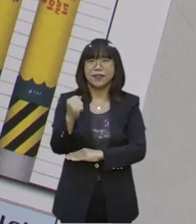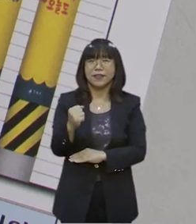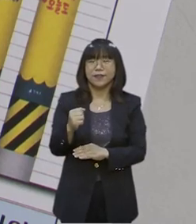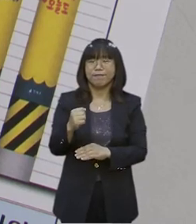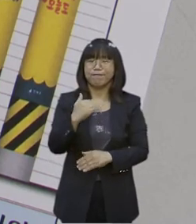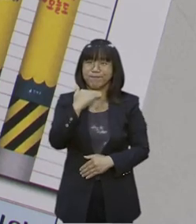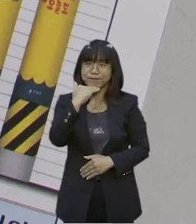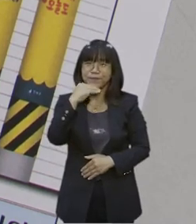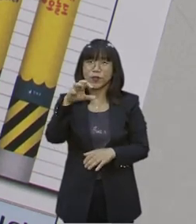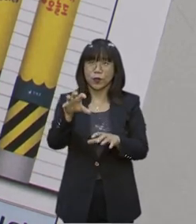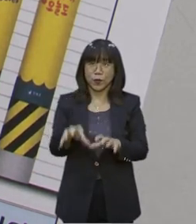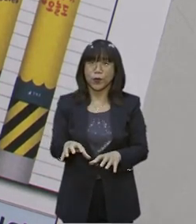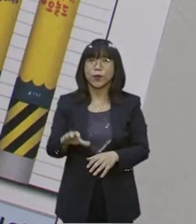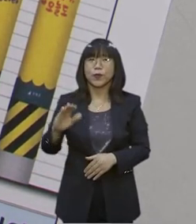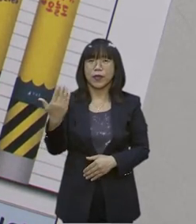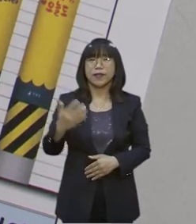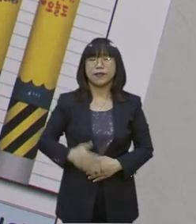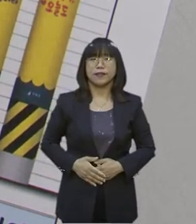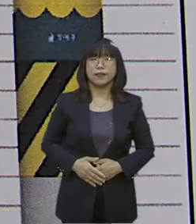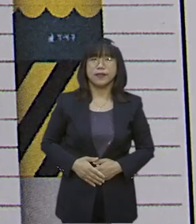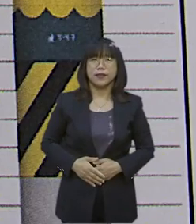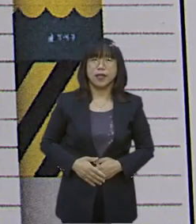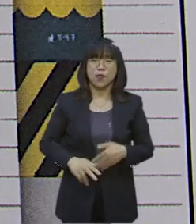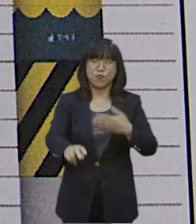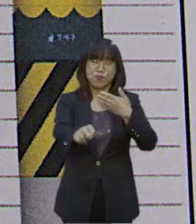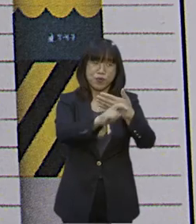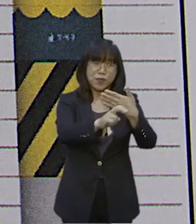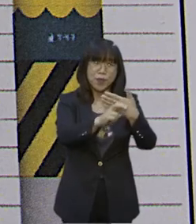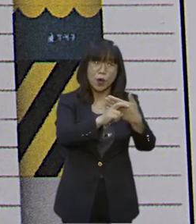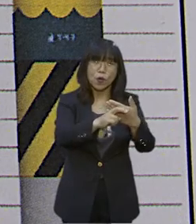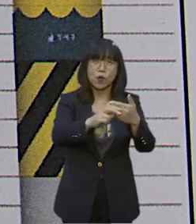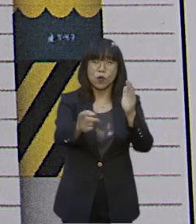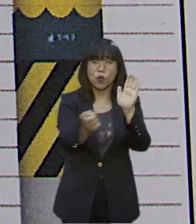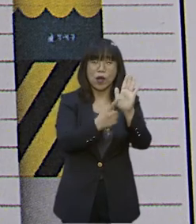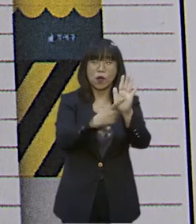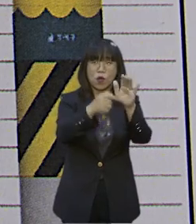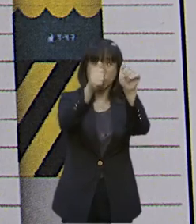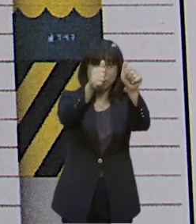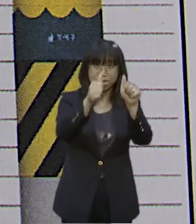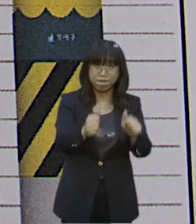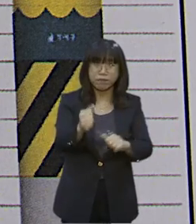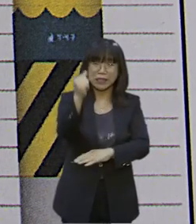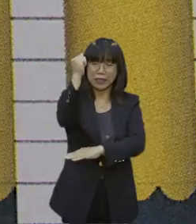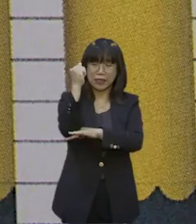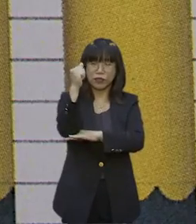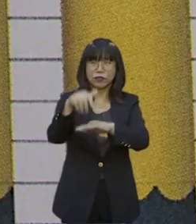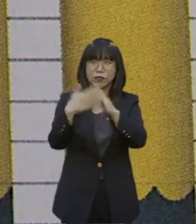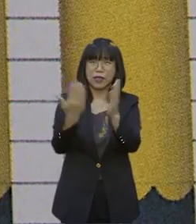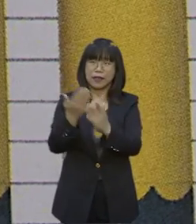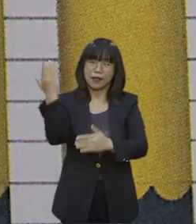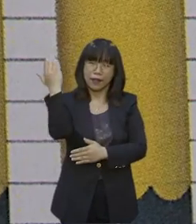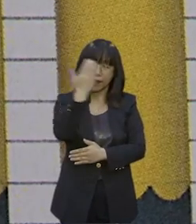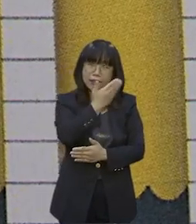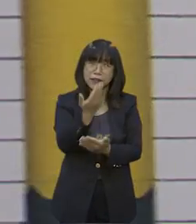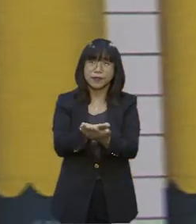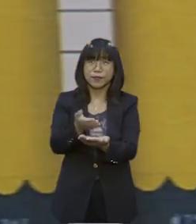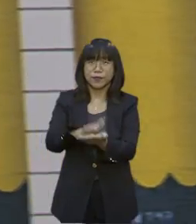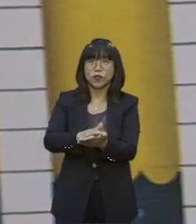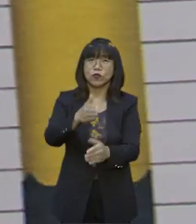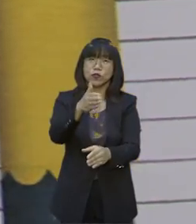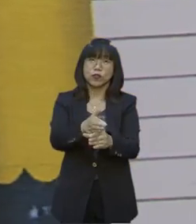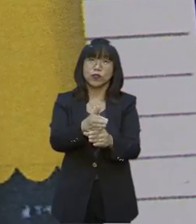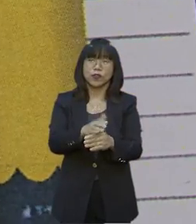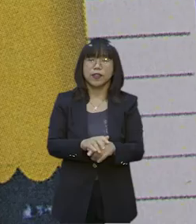태어납니다. 화곡 본동에서는 불법 광고물로 오염된 전신주를 정비하고 있습니다.